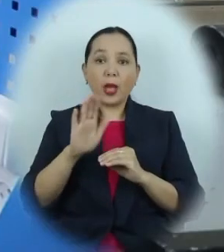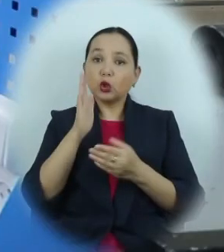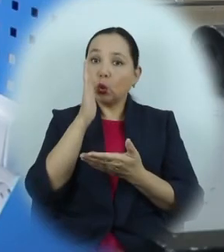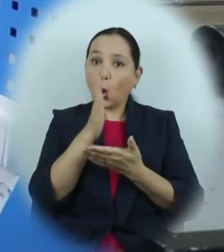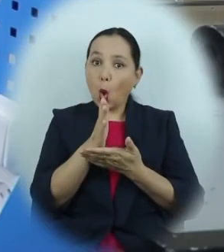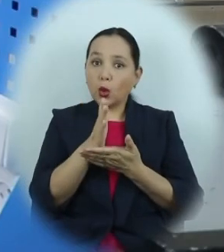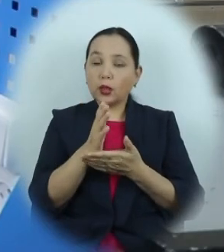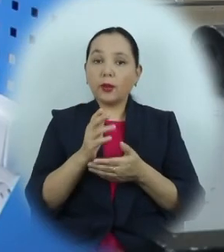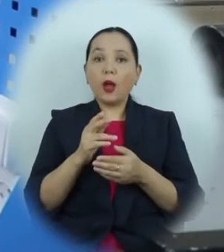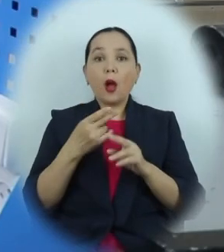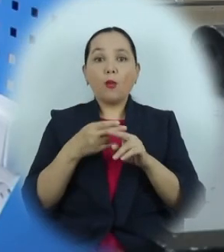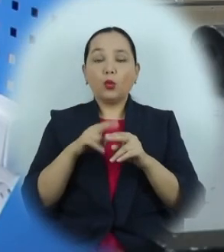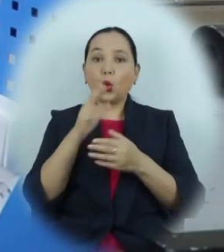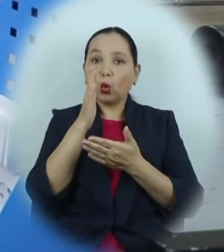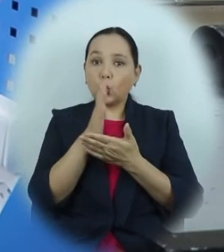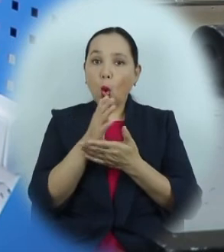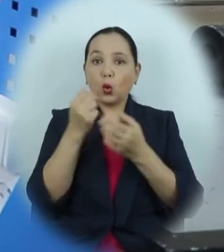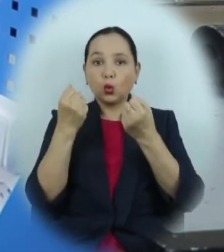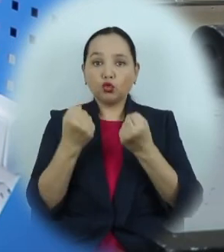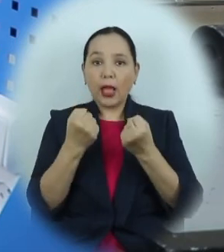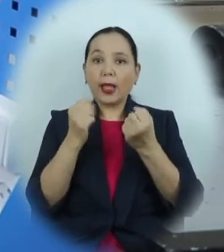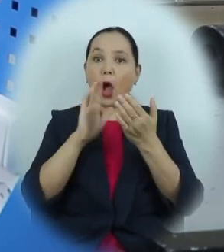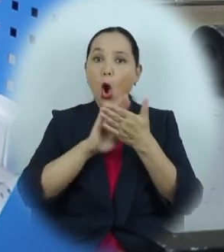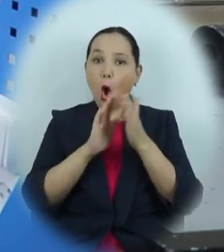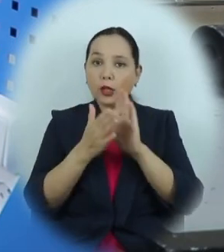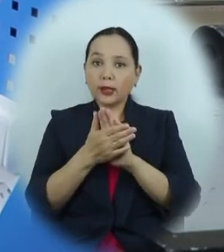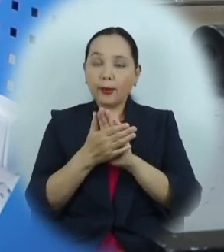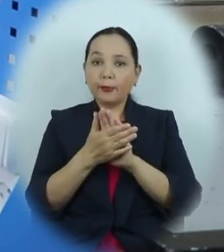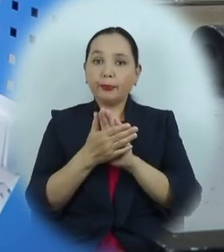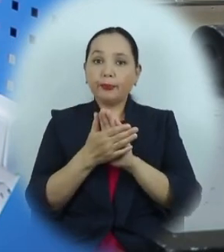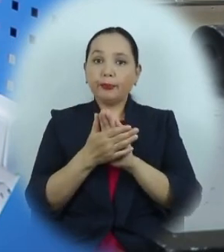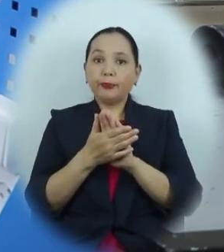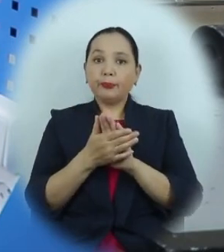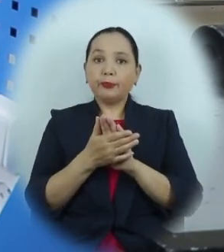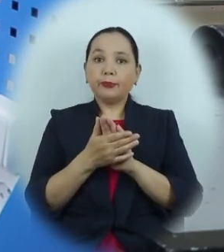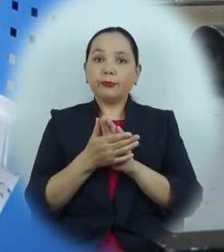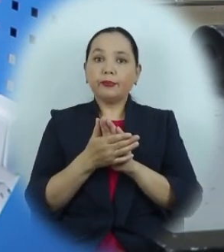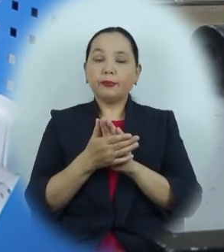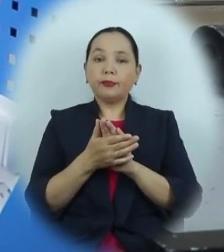kerak emas. Buni to'g'ri ushlagan holda mana